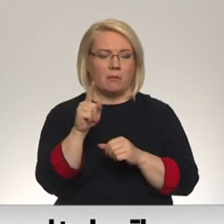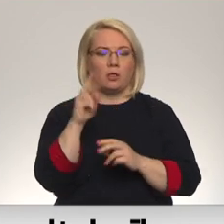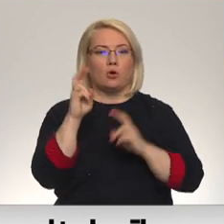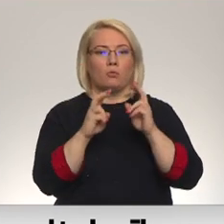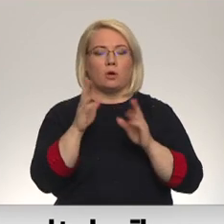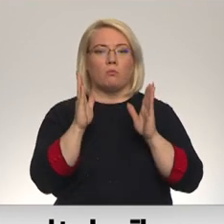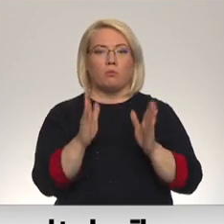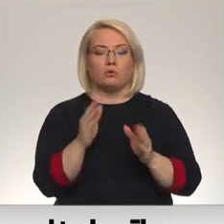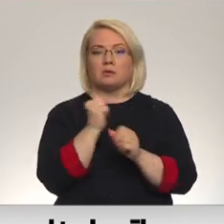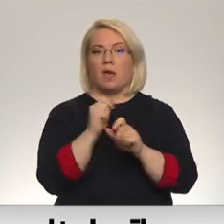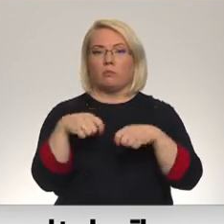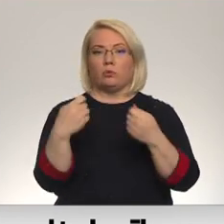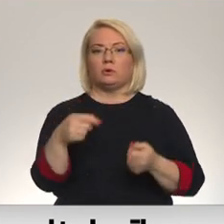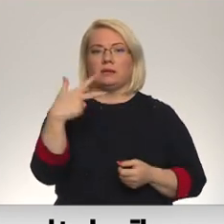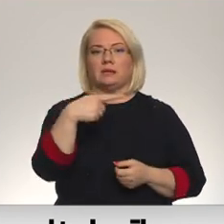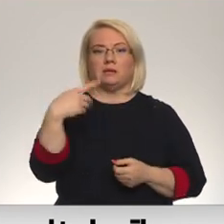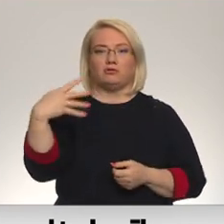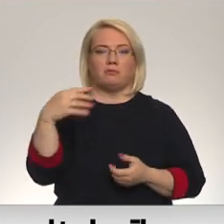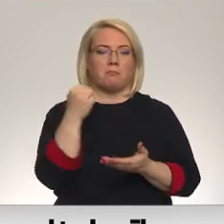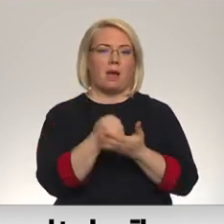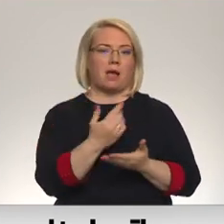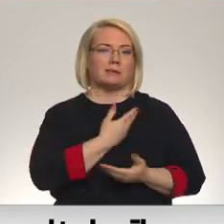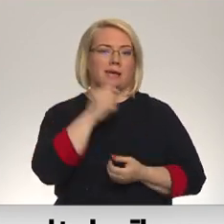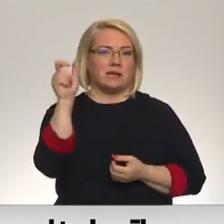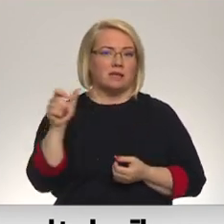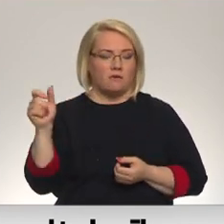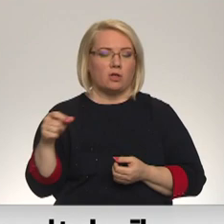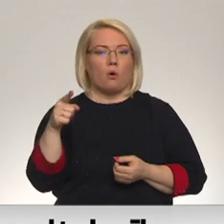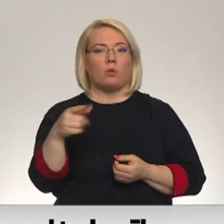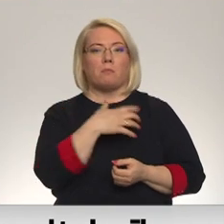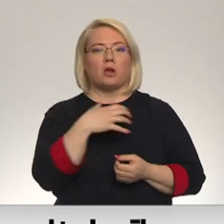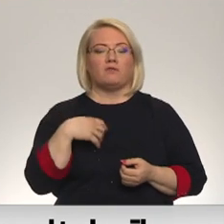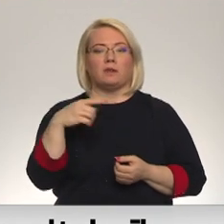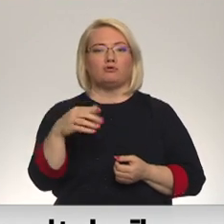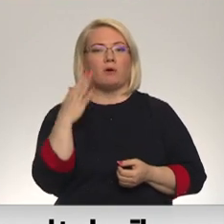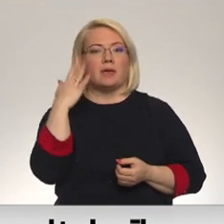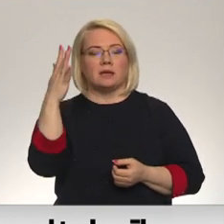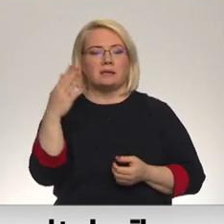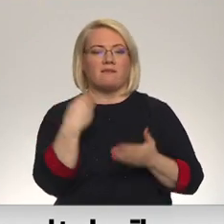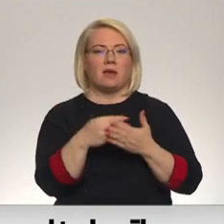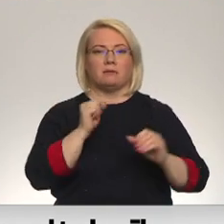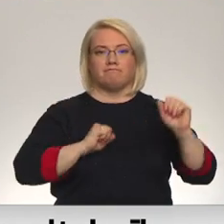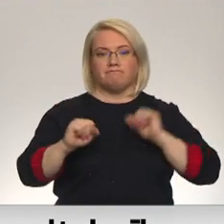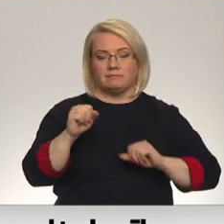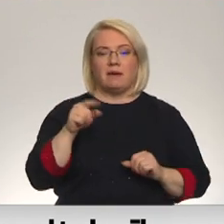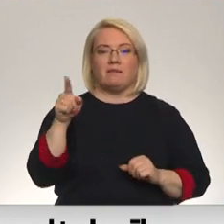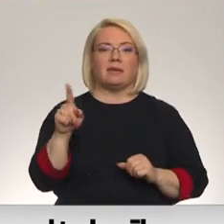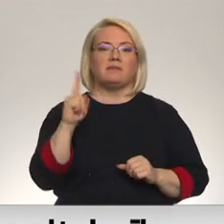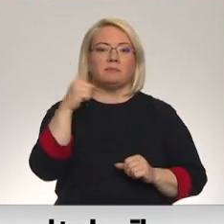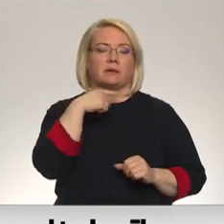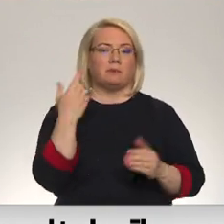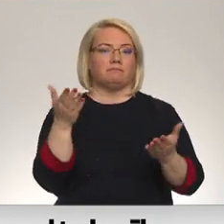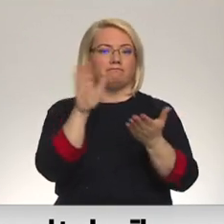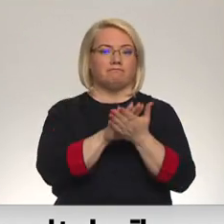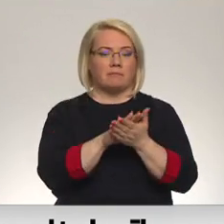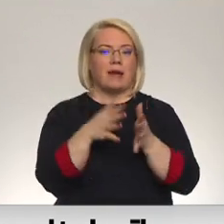30-40 pagasta iedzīvotājiem, pašvaldība pagaidām šo ieceri vērtē atturīgi un uzsver, ka vispirms tai gribētos iepazīties ar